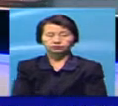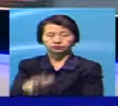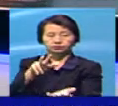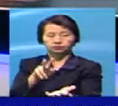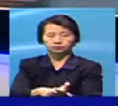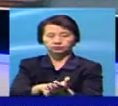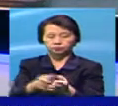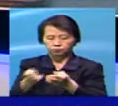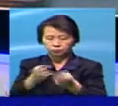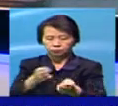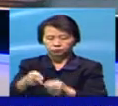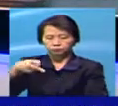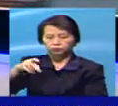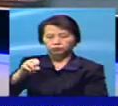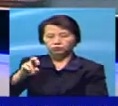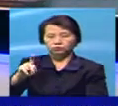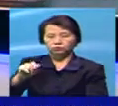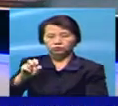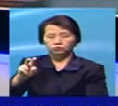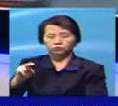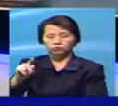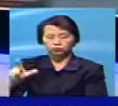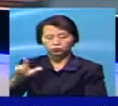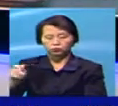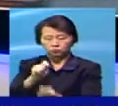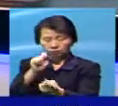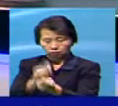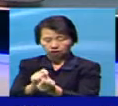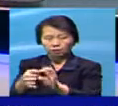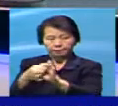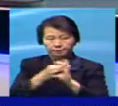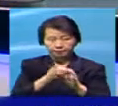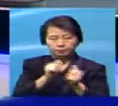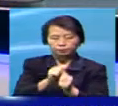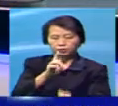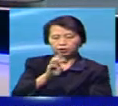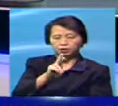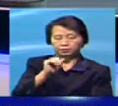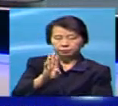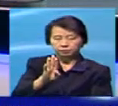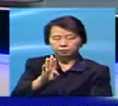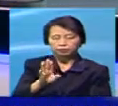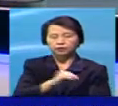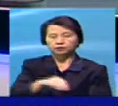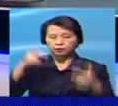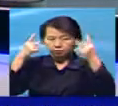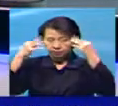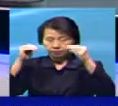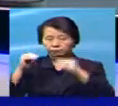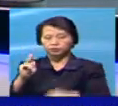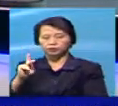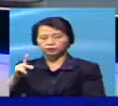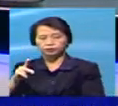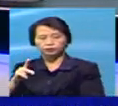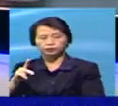Status pengurusan Proton Holdings Berhad akan ditentukan sendiri pemilik induknya DRB-Hicom Bhd. Dan Menteri Perdagangan Antarabangsa